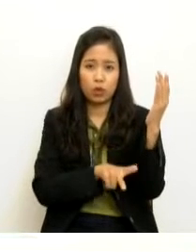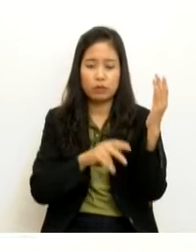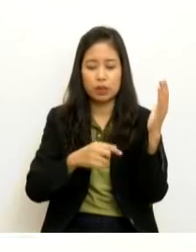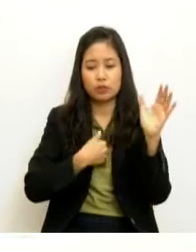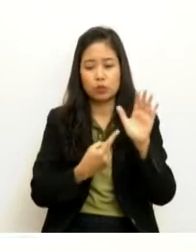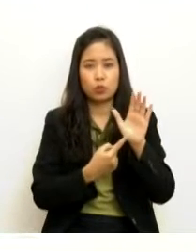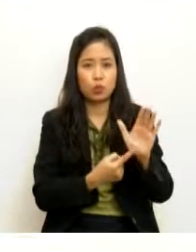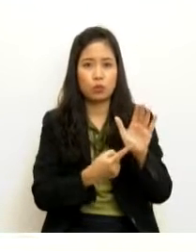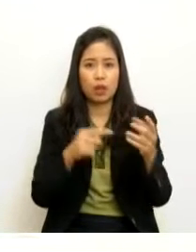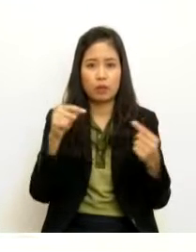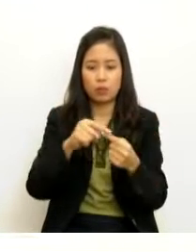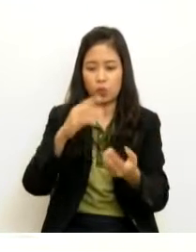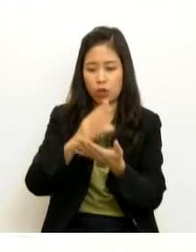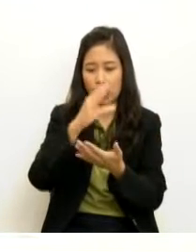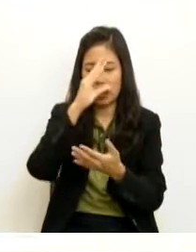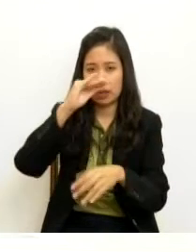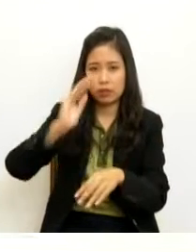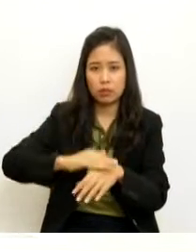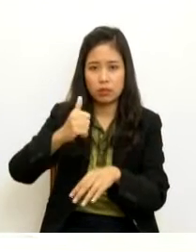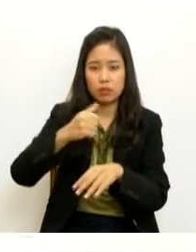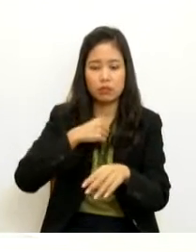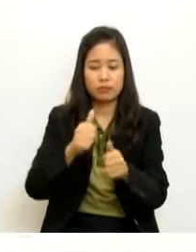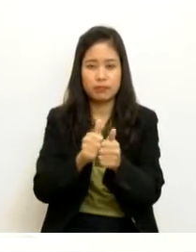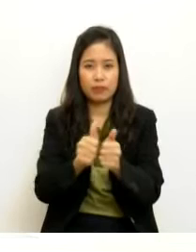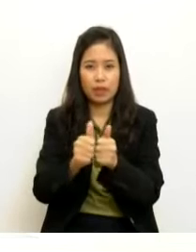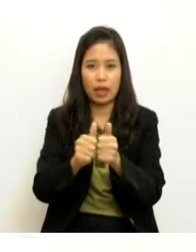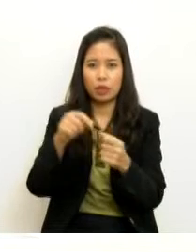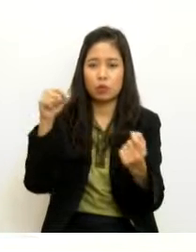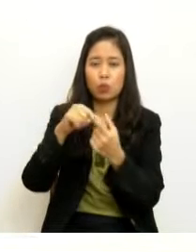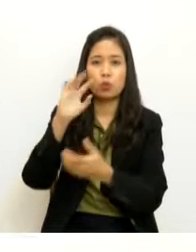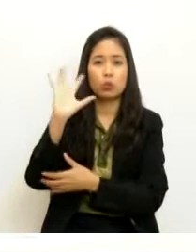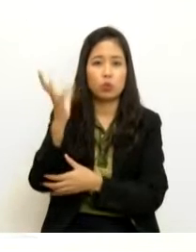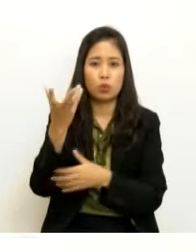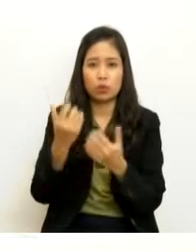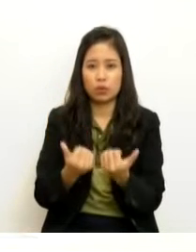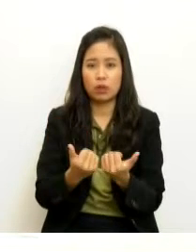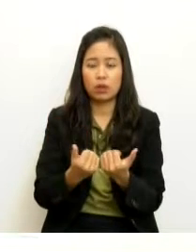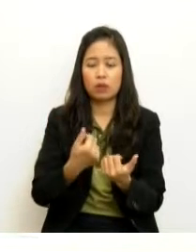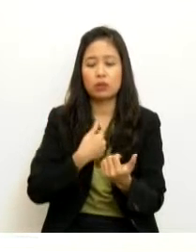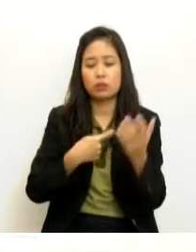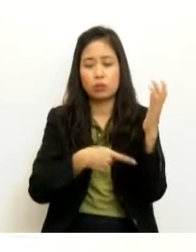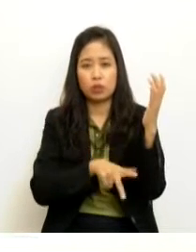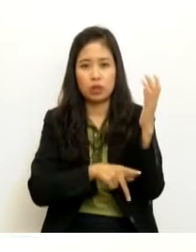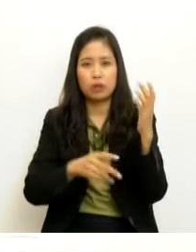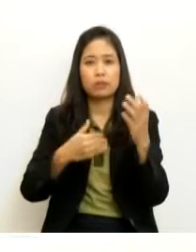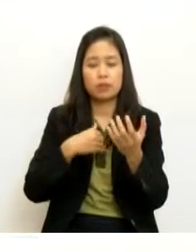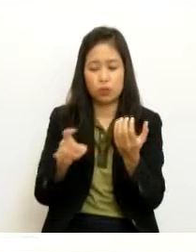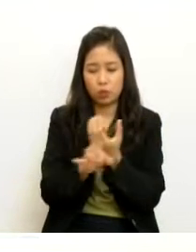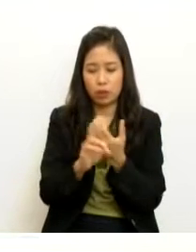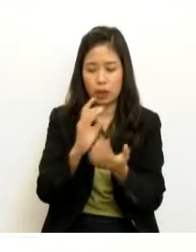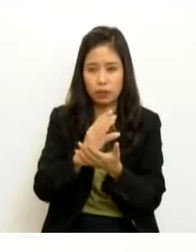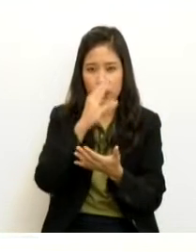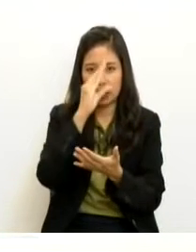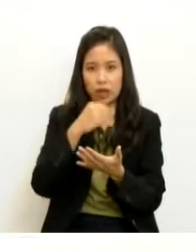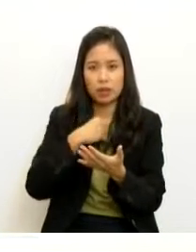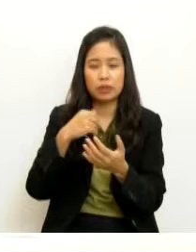กษาสู่ความเป็นเลิศหรือการแข่งขันกับนานาชาติเพราะขณะนี้ภูเก็ตเองเป็นจังหวัดที่มีคุณภาพการศึกษาอันดับหนึ่งของ